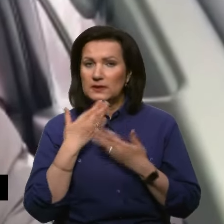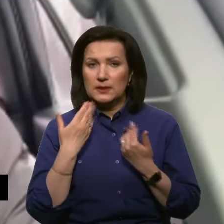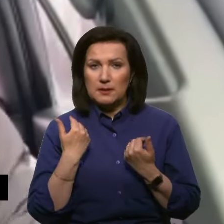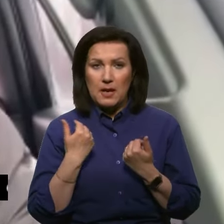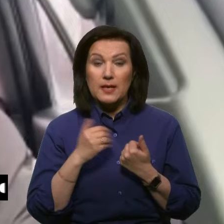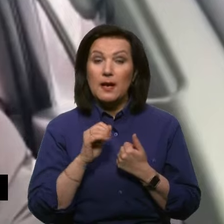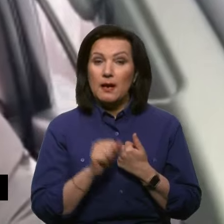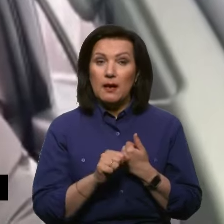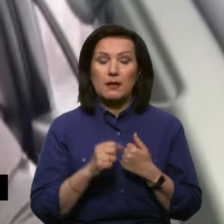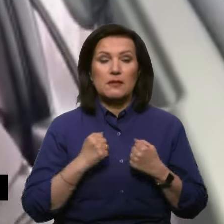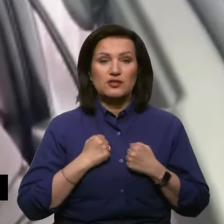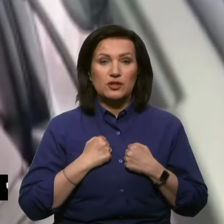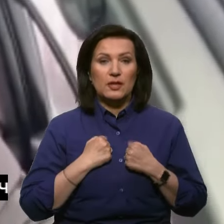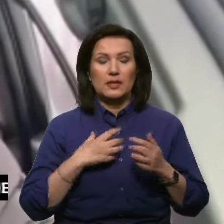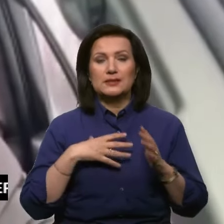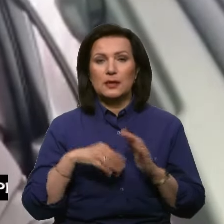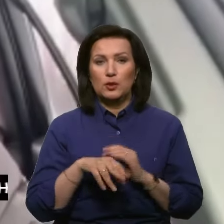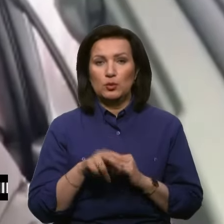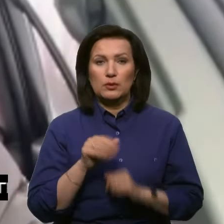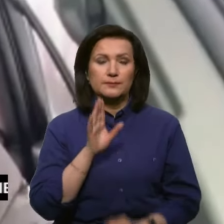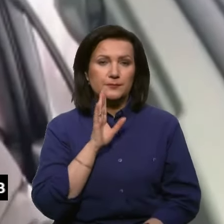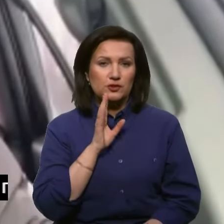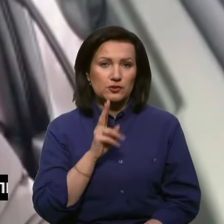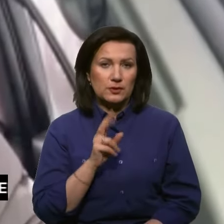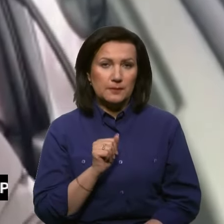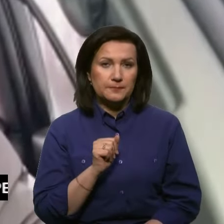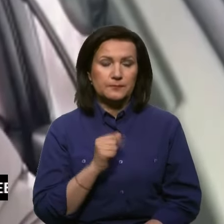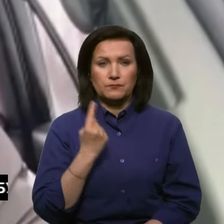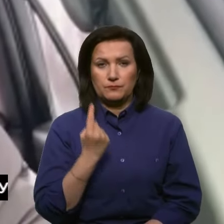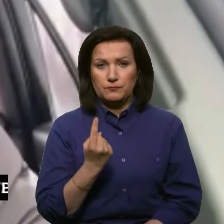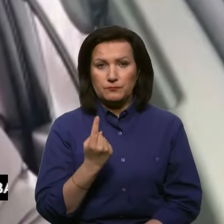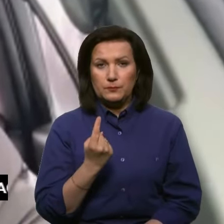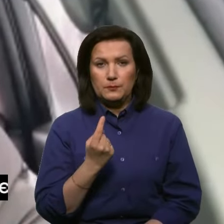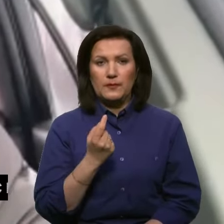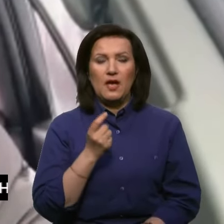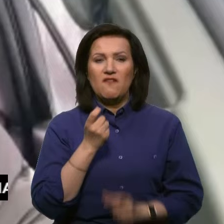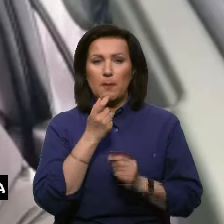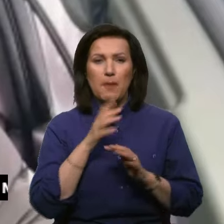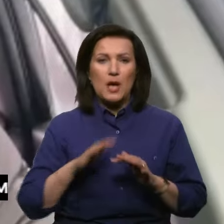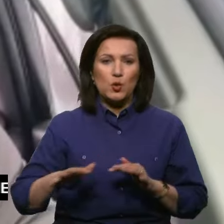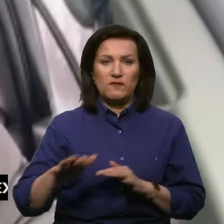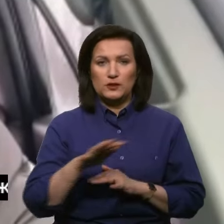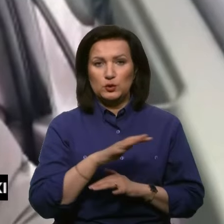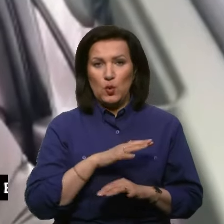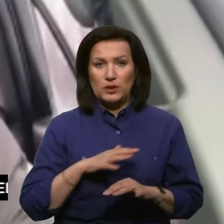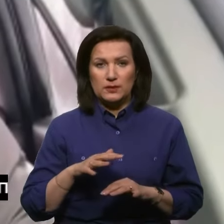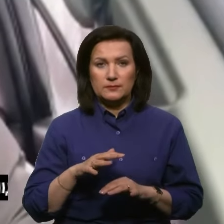немає. А на жаль, загинула жінка одна в парковій зоні від